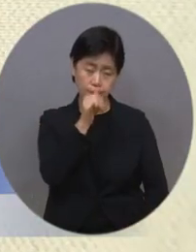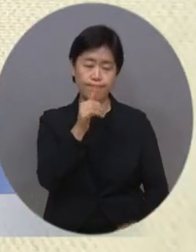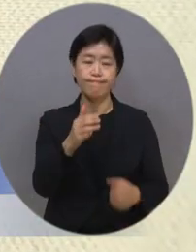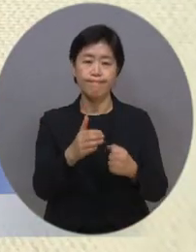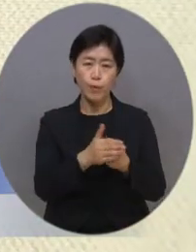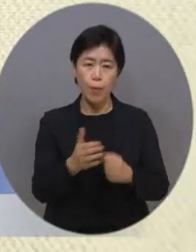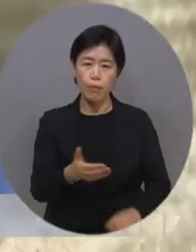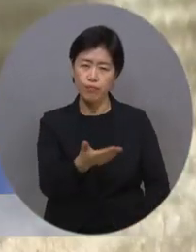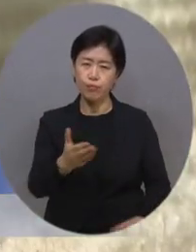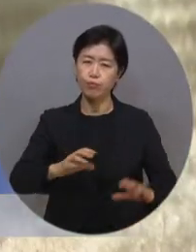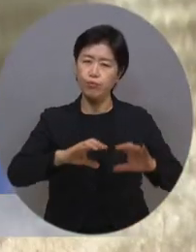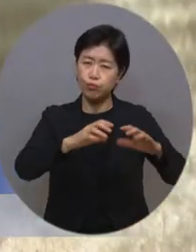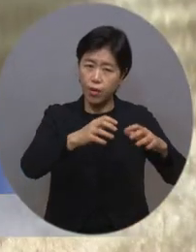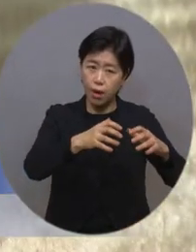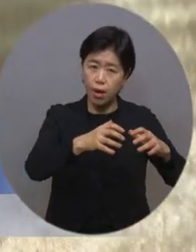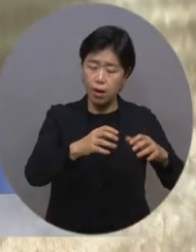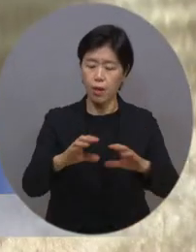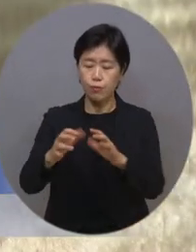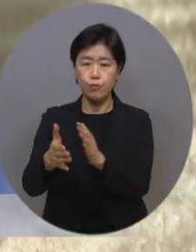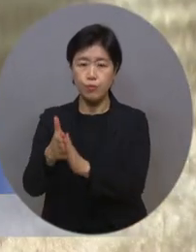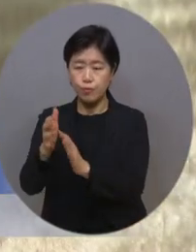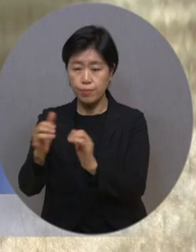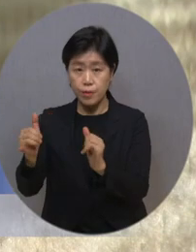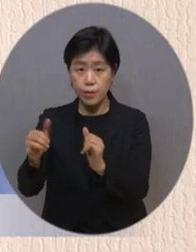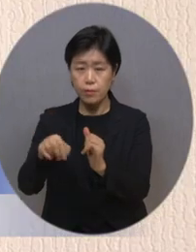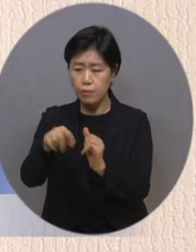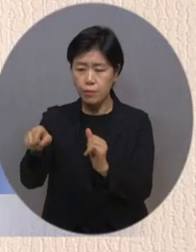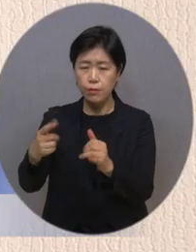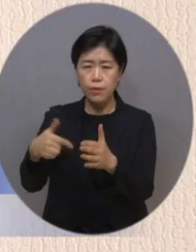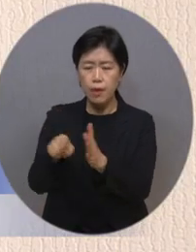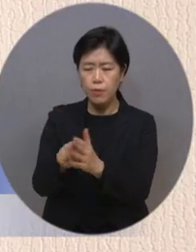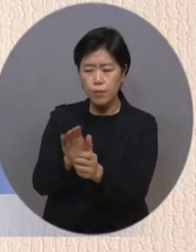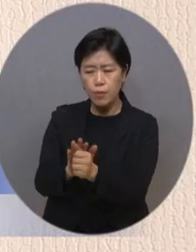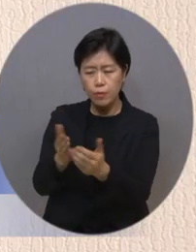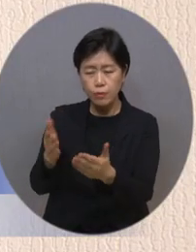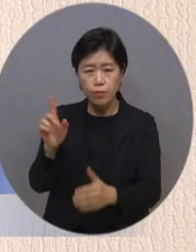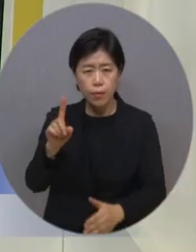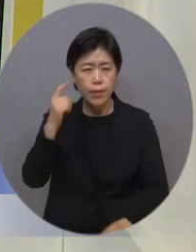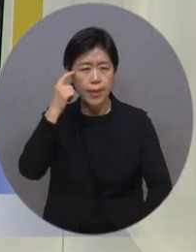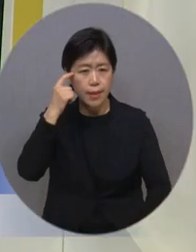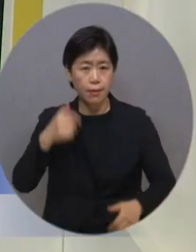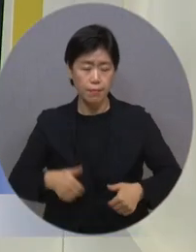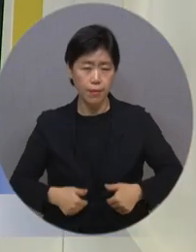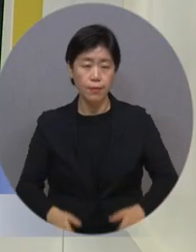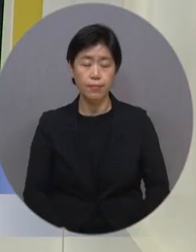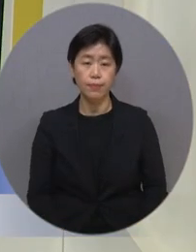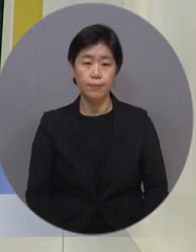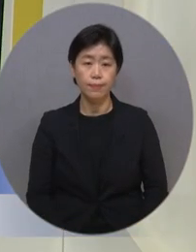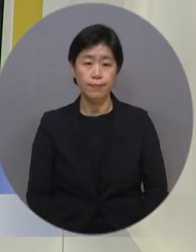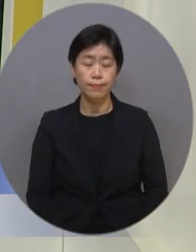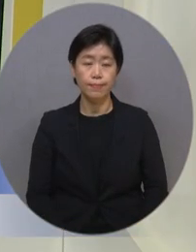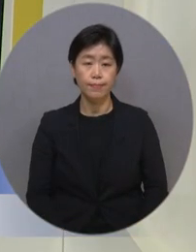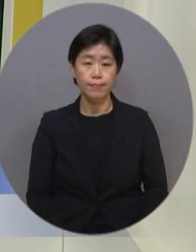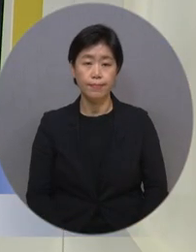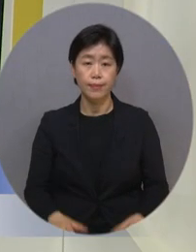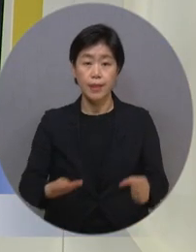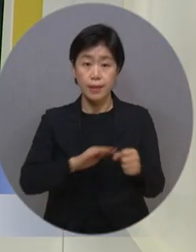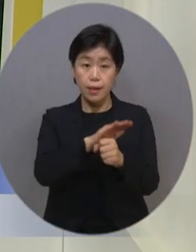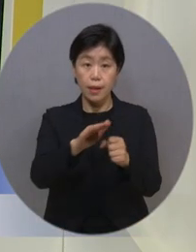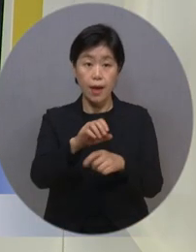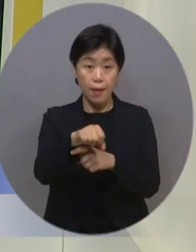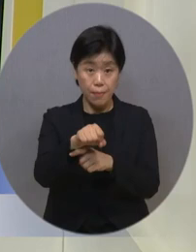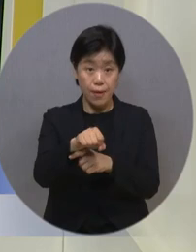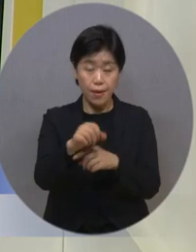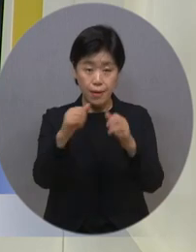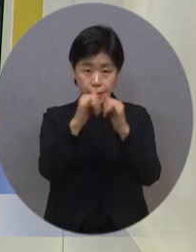때 과연 국가는 국민에게 무엇인지 생각하게 합니다 다음 뉴스입니다 사랑의